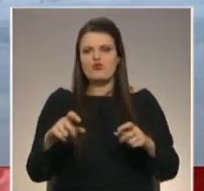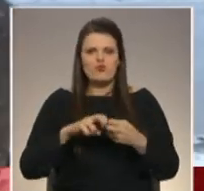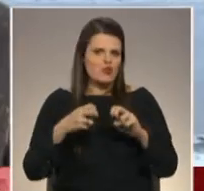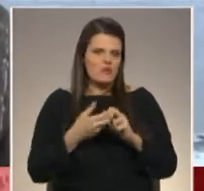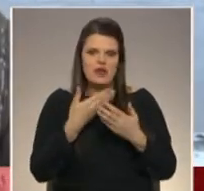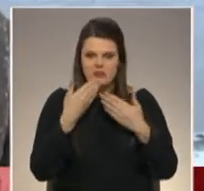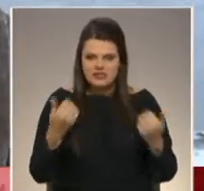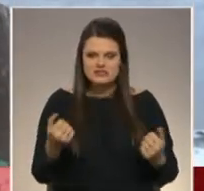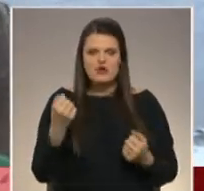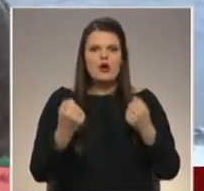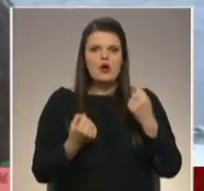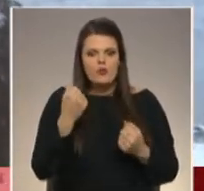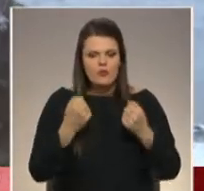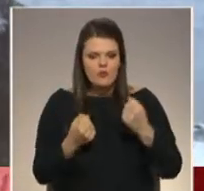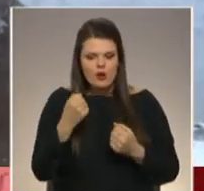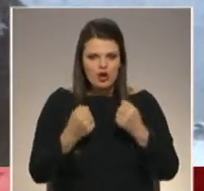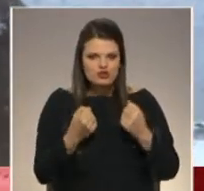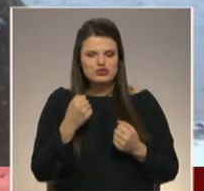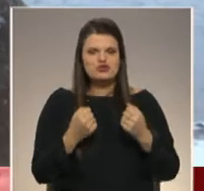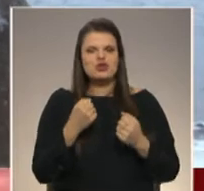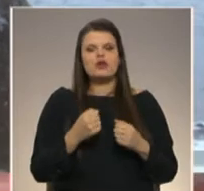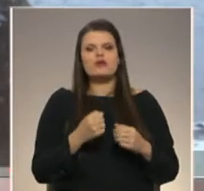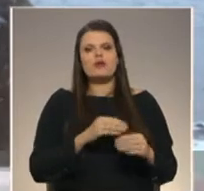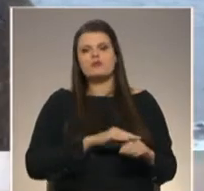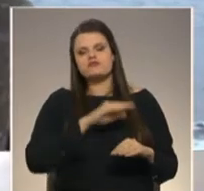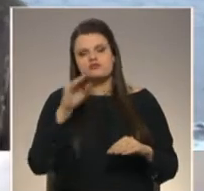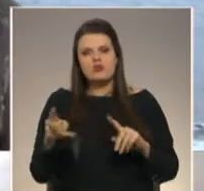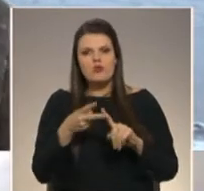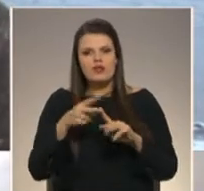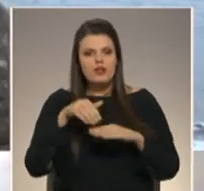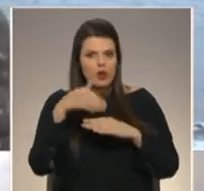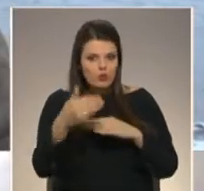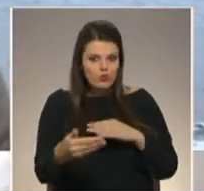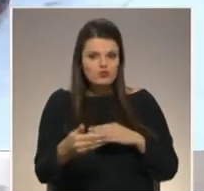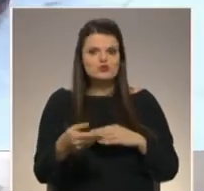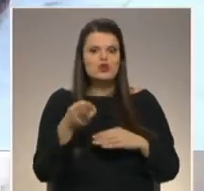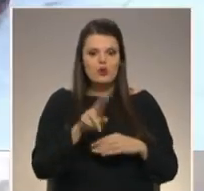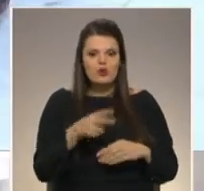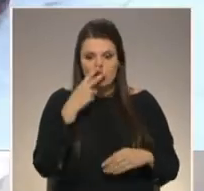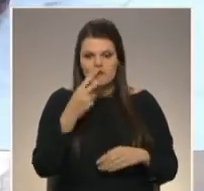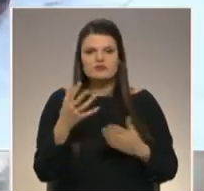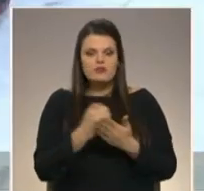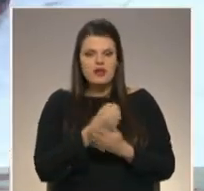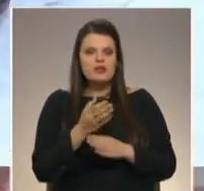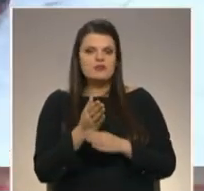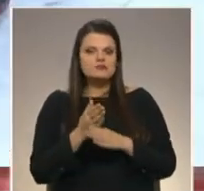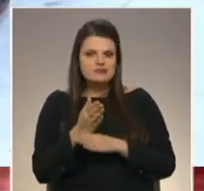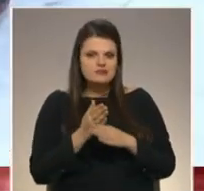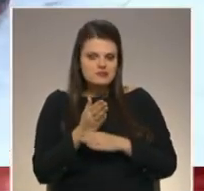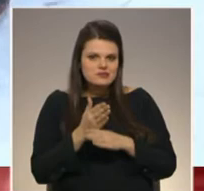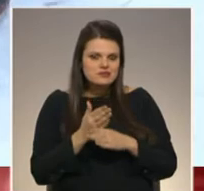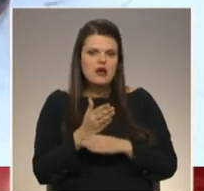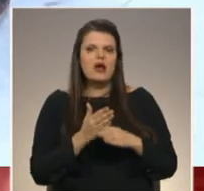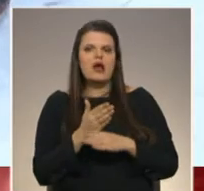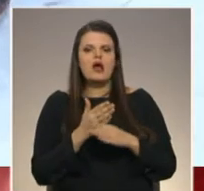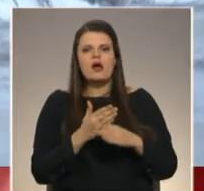nerada. Mašīnu porvilkam vienu otru dašeiņai jau da itai pusē, ot īmu rekur paņēmu zogi cīri.